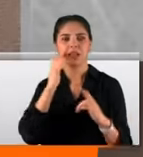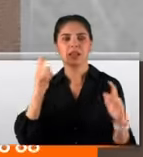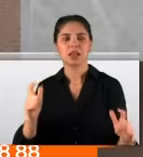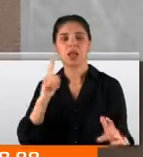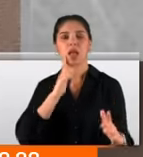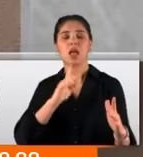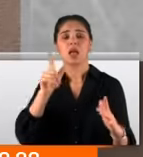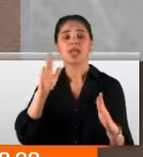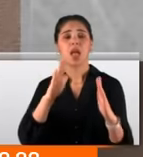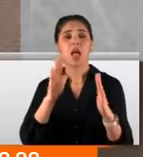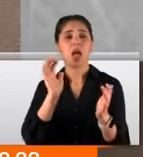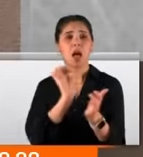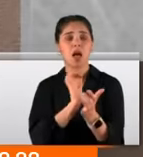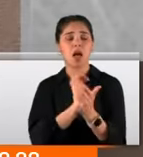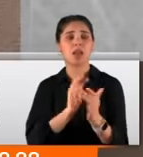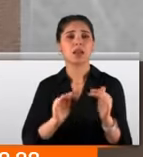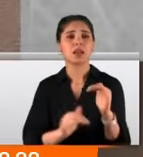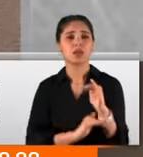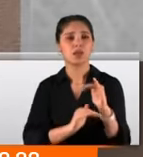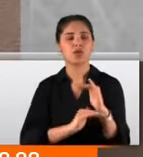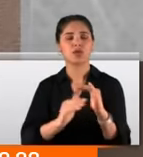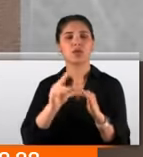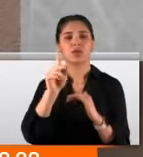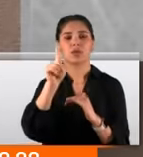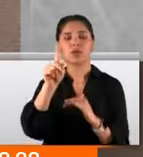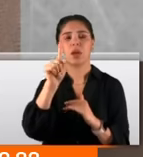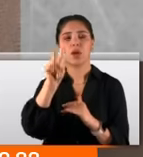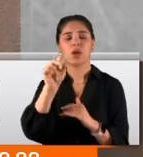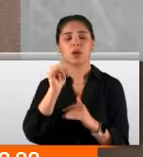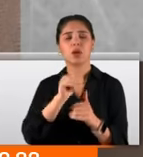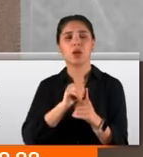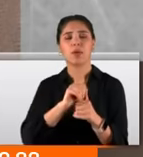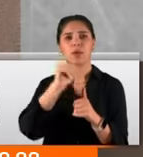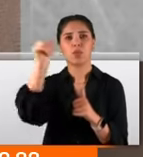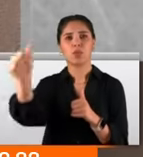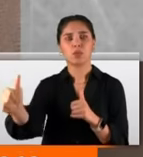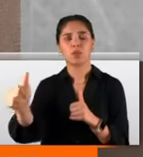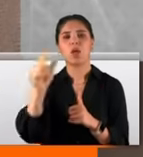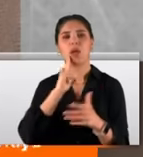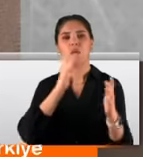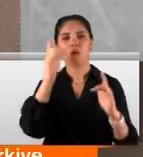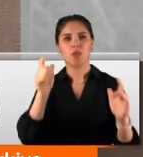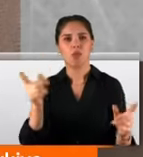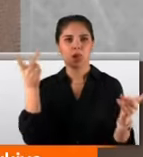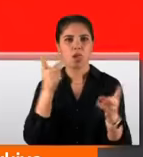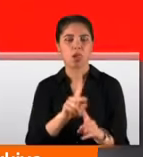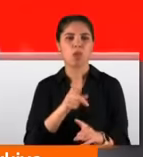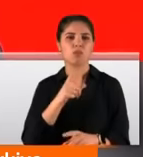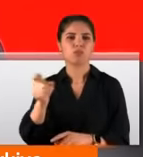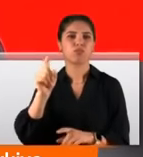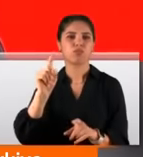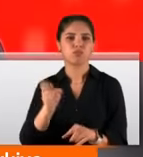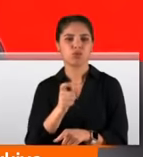Karasu'da ailesinin yaşadığı Kurudere Mahallesi'ne 12 kilometre uzaklıktaki Çamdağ Ormanı'nda öldürülmüş halde bulundu.